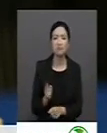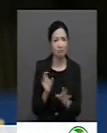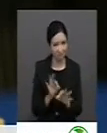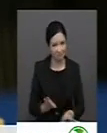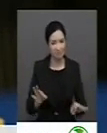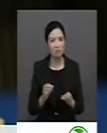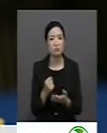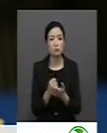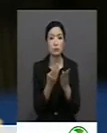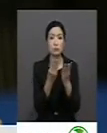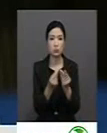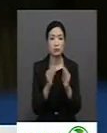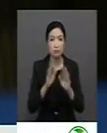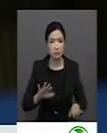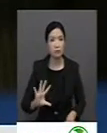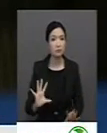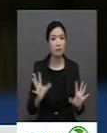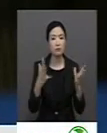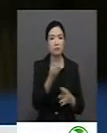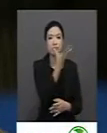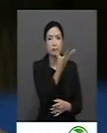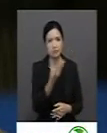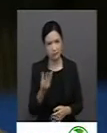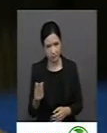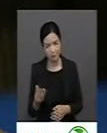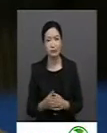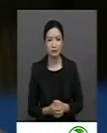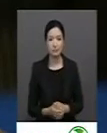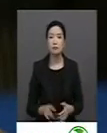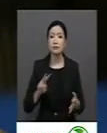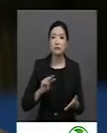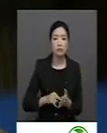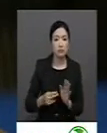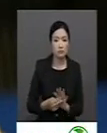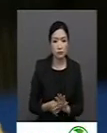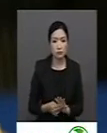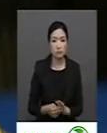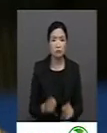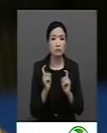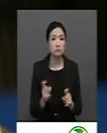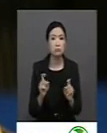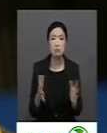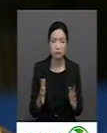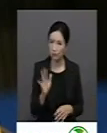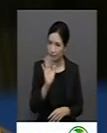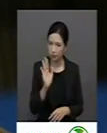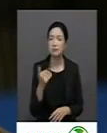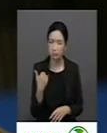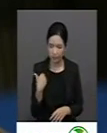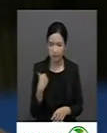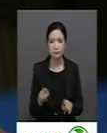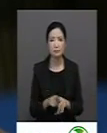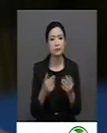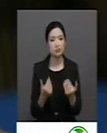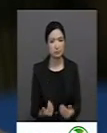จะทำให้สถิติตัวเลขเด็กหายลดลงนะครับแต่ว่าการที่เด็กลดลงเนี่ยก็ไม่ได้หมายความว่ามันไม่มีอันตรายเกิดขึ้นเพราะว่าณตอนนี้เนี่